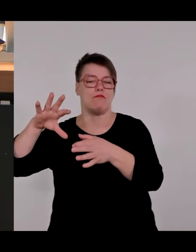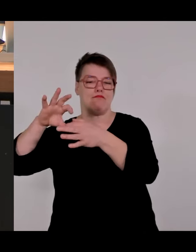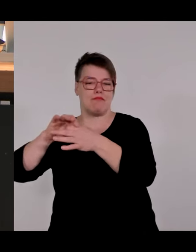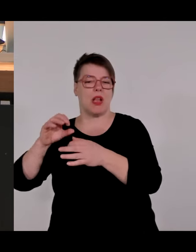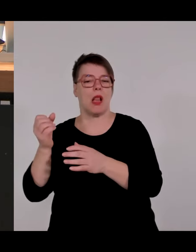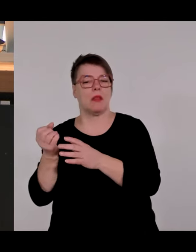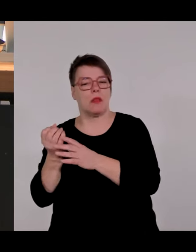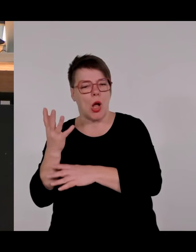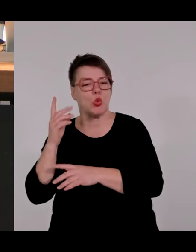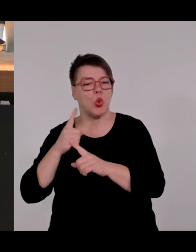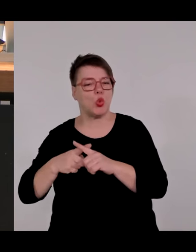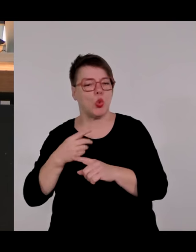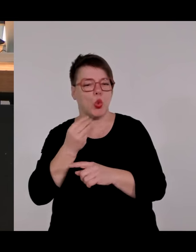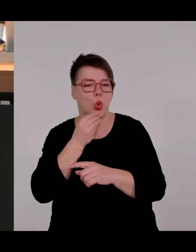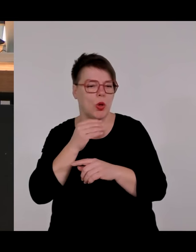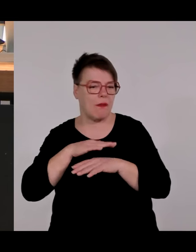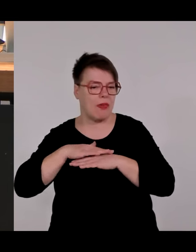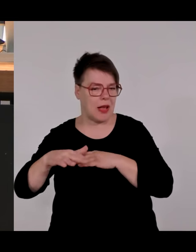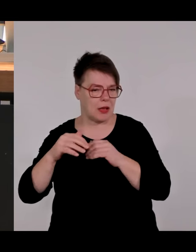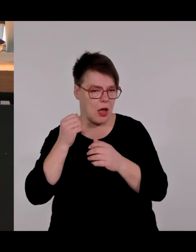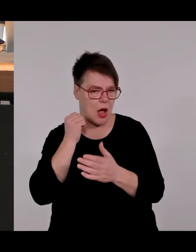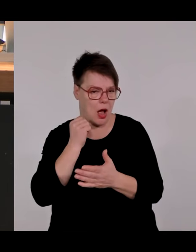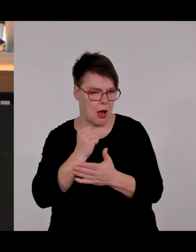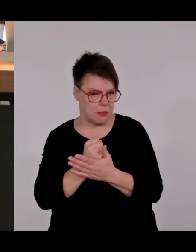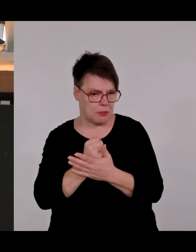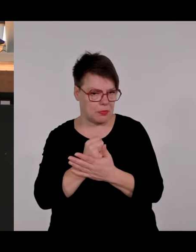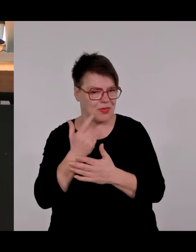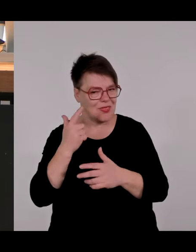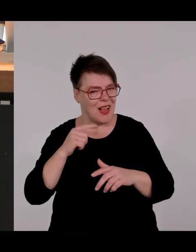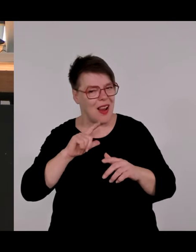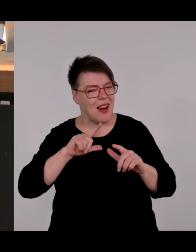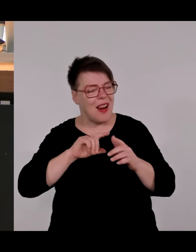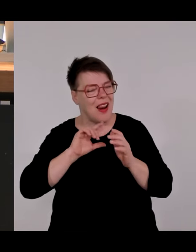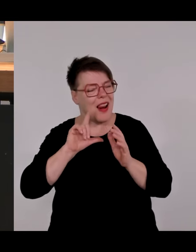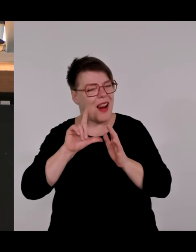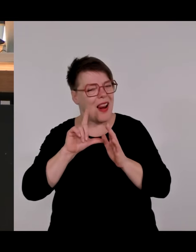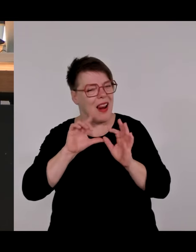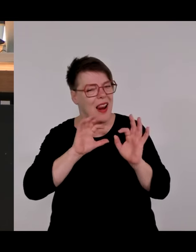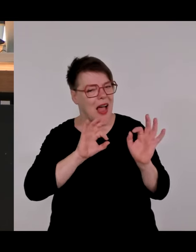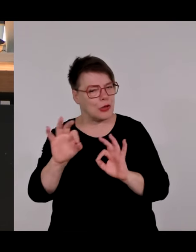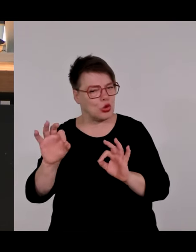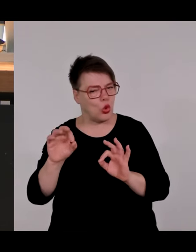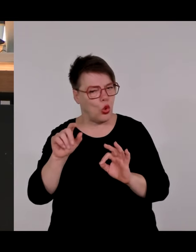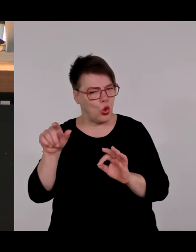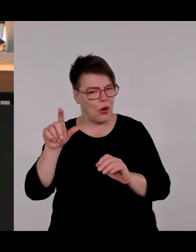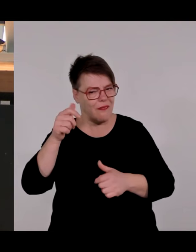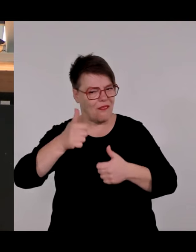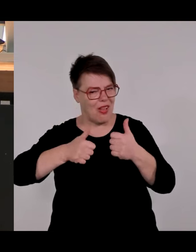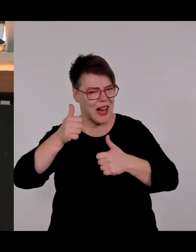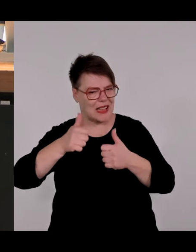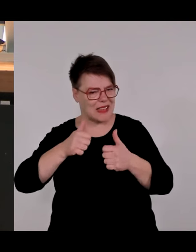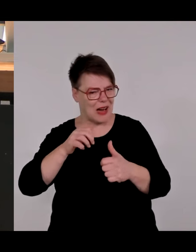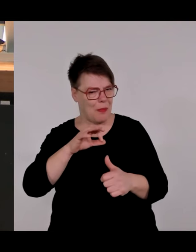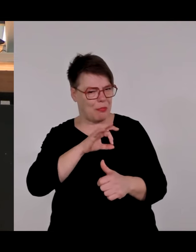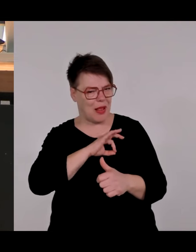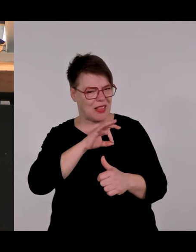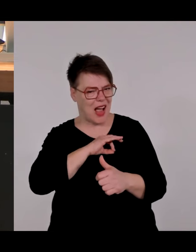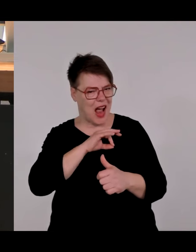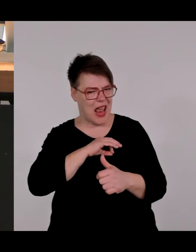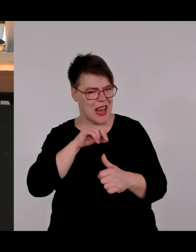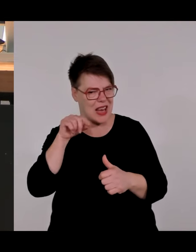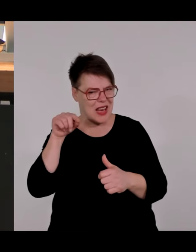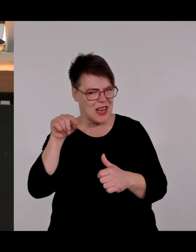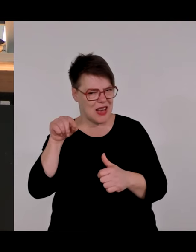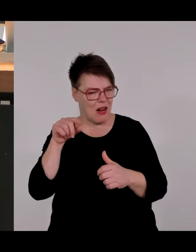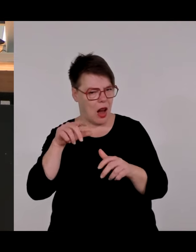Partei im Bezirk Friedrichshain-Kreuzberg? Richtig, es sind Bündnis 90 Die Grünen, die seit über